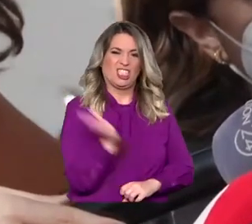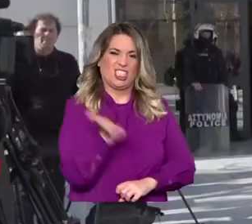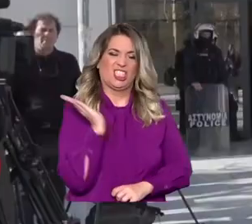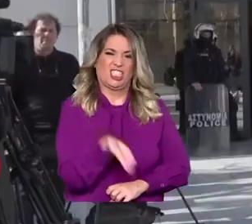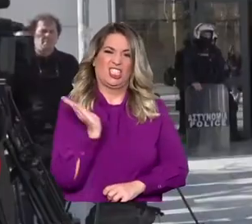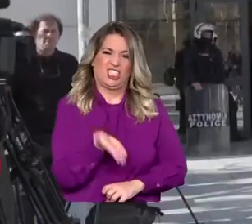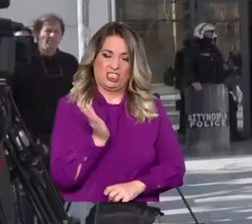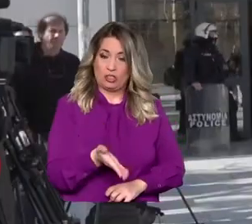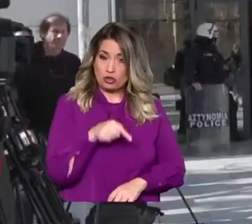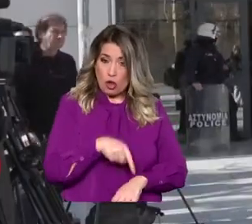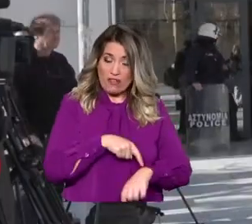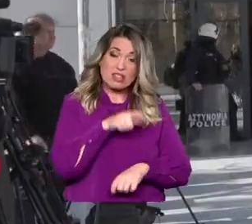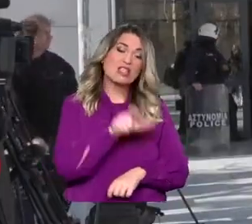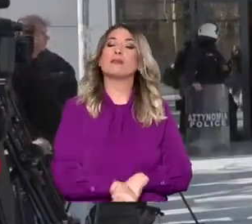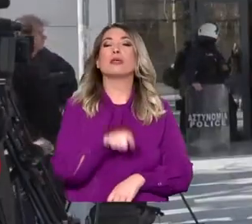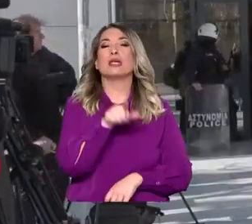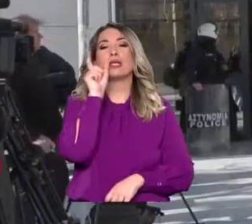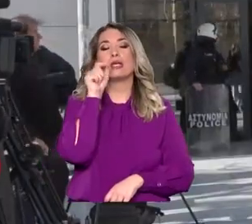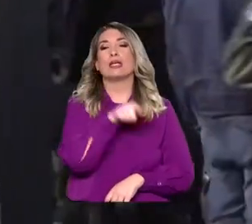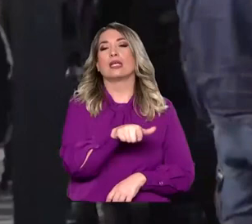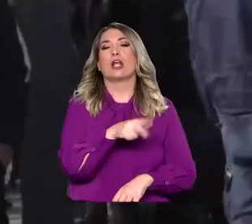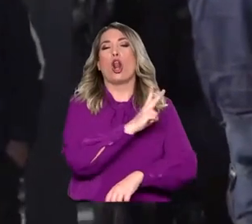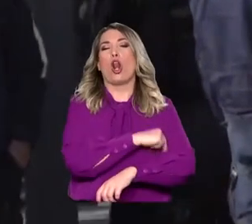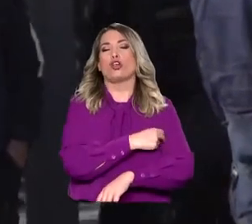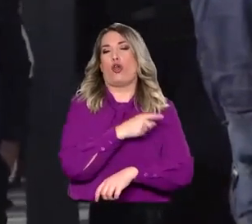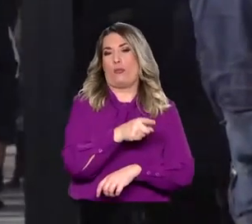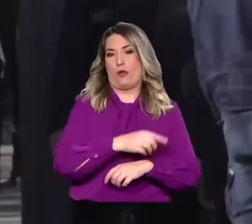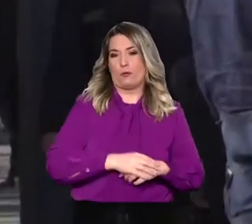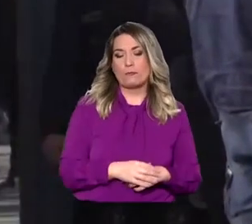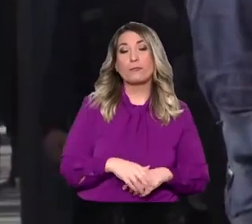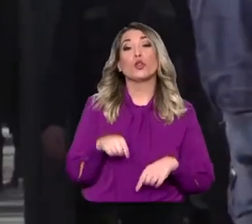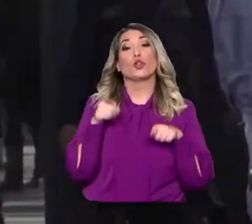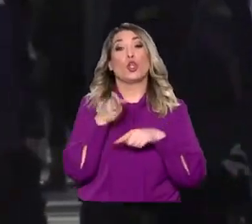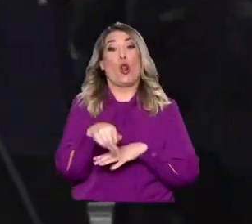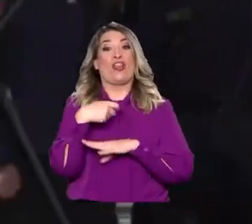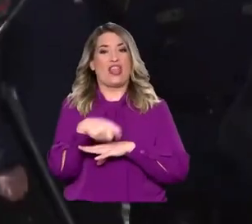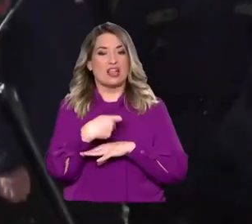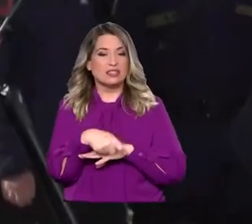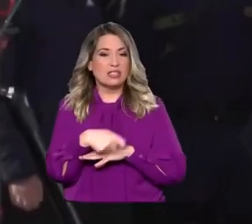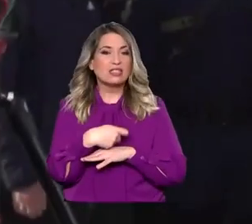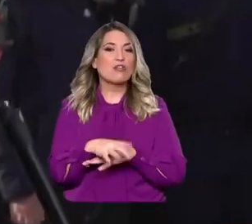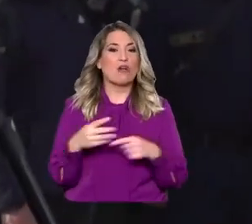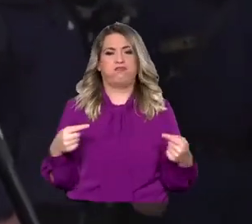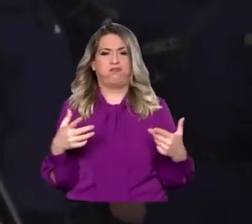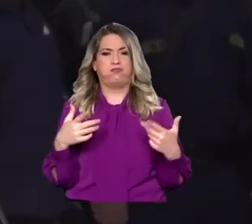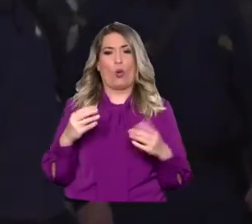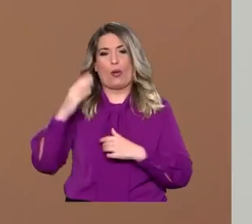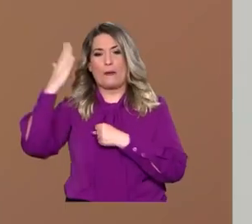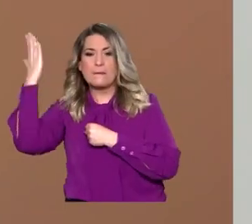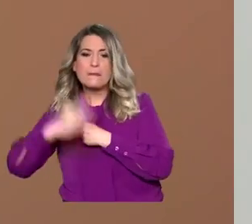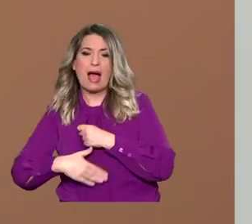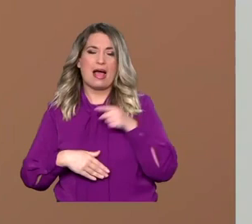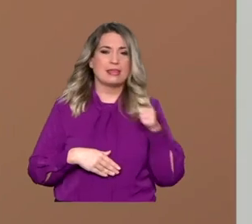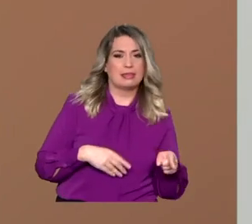στο νοσοκομείο μέσα στο δικαστήριο πρωτοφανή σκηνές με ένταση συνθήματα και αντιπαράθεση αλληλέγγυον με τα ματ την